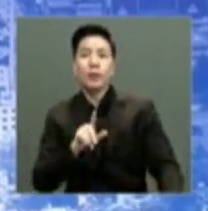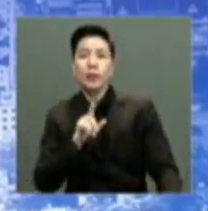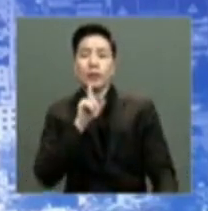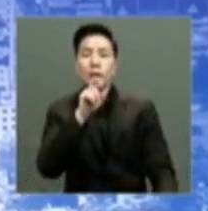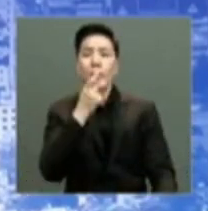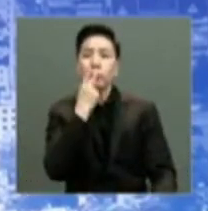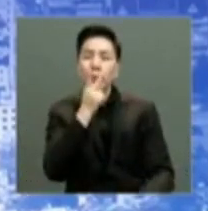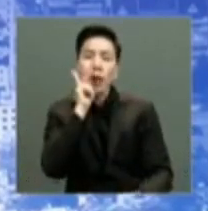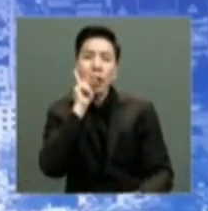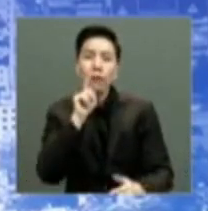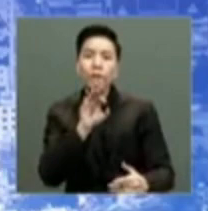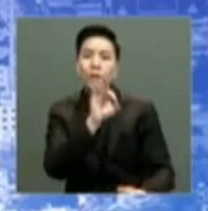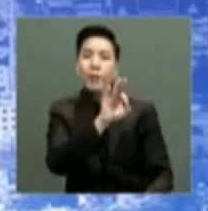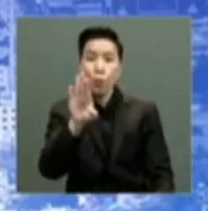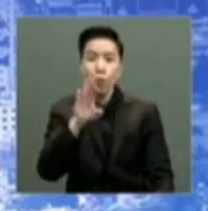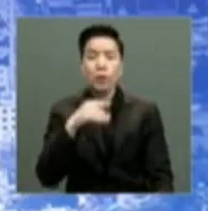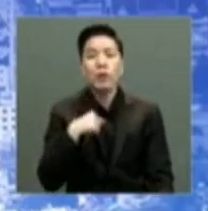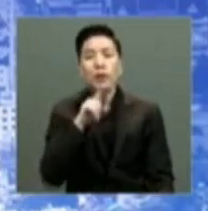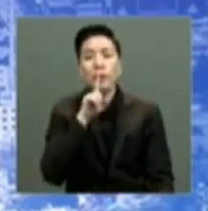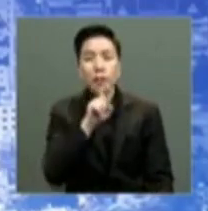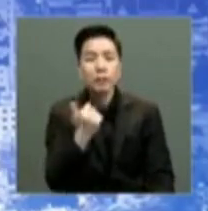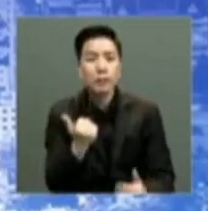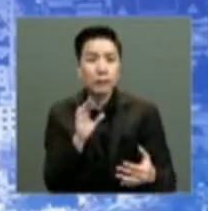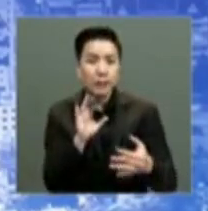นของวันนี้จะเข้ามาที่ประเทศไทยเราเรายินดีต้อนรับท่านนะครับแล้วก็เดี๋ยวเราจะมีมาตรการในการดูแลท่านไปถึงสเตจคอทันทีนที่เราจะจัดเอาไว้นะครับก็นำเรียนว่าก็ทุกอย่างจะปลอดภัยถ้าท่านร่วมมือย่าทั้งหลายก็ให้ความเข้าใจด้วยนะครับผมวันนี้ผมขออนุญาตจบการรายงานสถานการณ์รายวันที่แค่นี้นะครับเดี๋ยวไปที่คำถามเลยนะครับครับถ้าคุณปวีณาครับกับวันนี้นะคะถึงแม้ว่าเราจะมีการแถลงข่าวนะแต่ว่าสื่อมวลชนอยู่ณที่ตั้งบางส่วนก็อยู่ที่สถานีบางส่วนก็อยู่ที่รังนักข่าวหรือว่าทำงานจากที่บ้านบ้างนะคะแต่ว่ามีการส่งคำถามผ่านช่องทางออนไลน์เข้ามาในหลายๆประเด็นด้วยกันเริ่มลำดับแรกๆนะคะเริ่มเงินที่ประเด็นที่เป็นคำถามจากประชาชนที่ติดตามFacebook Lite